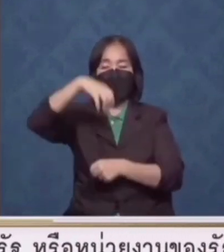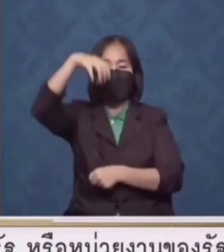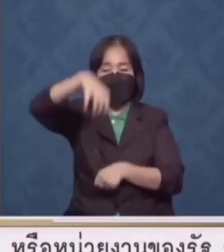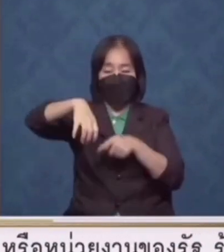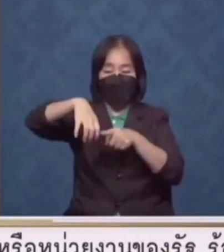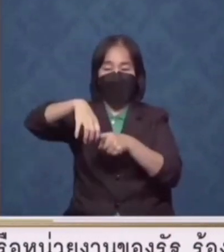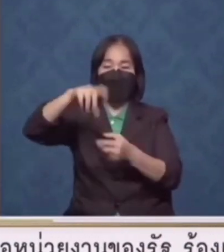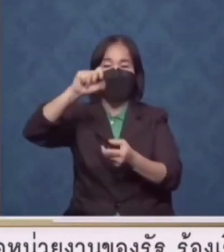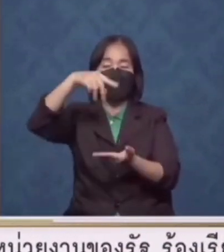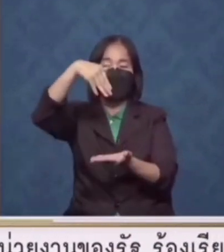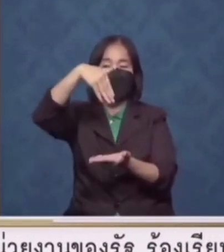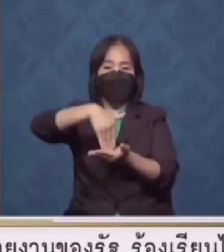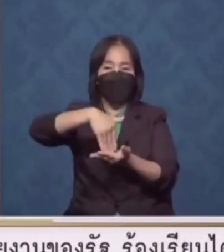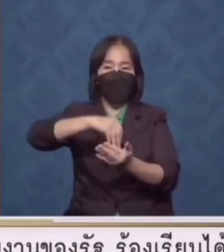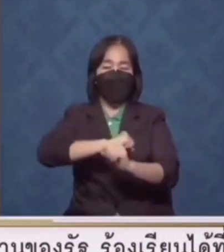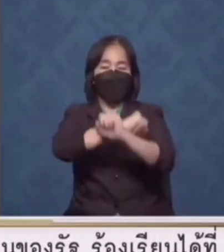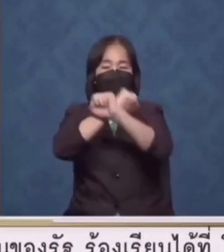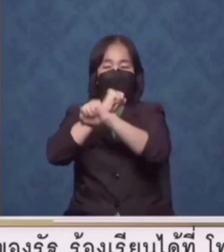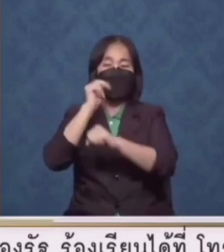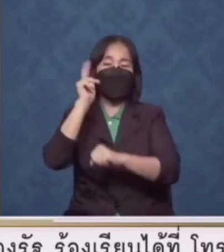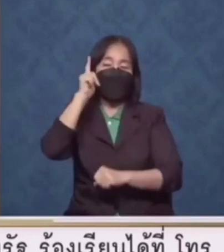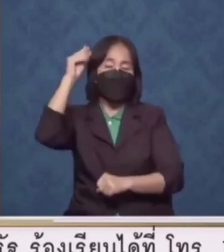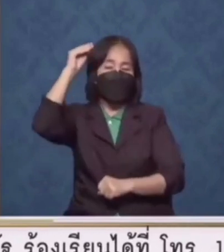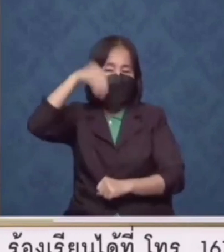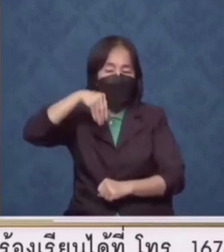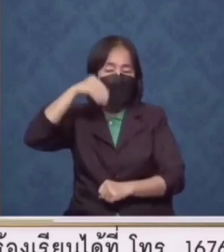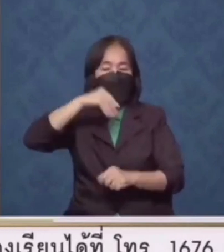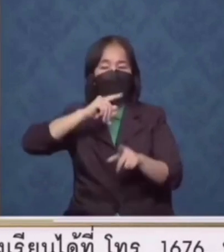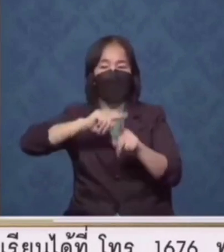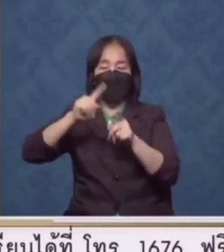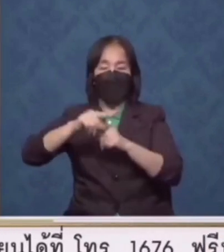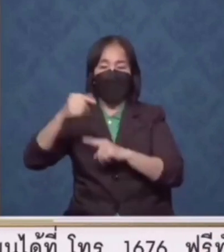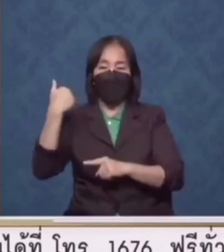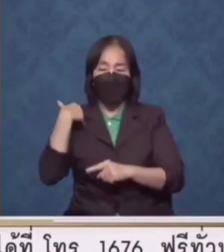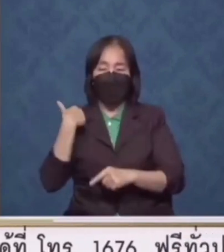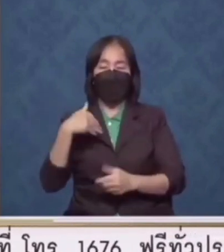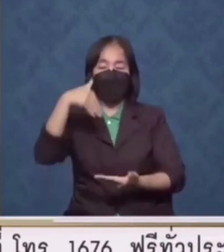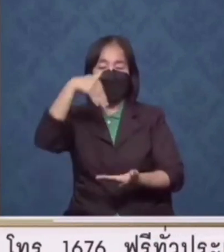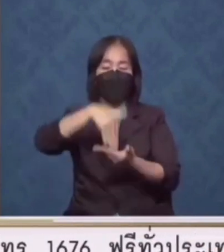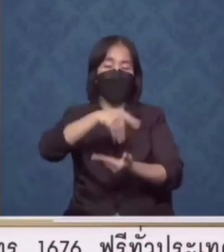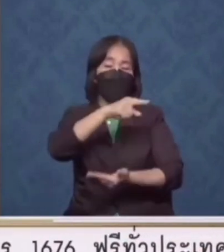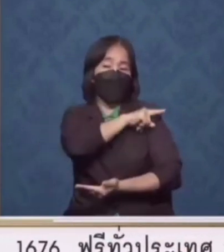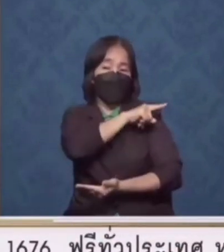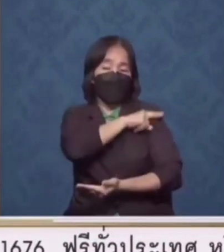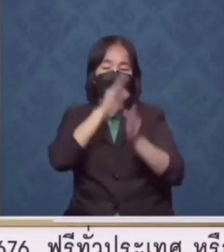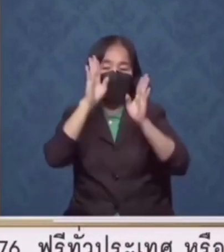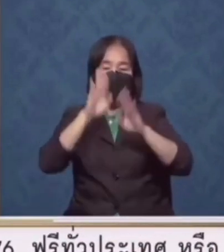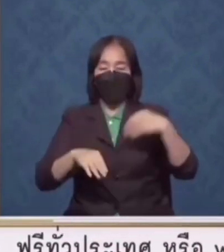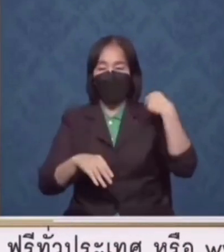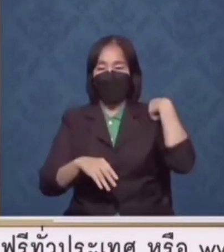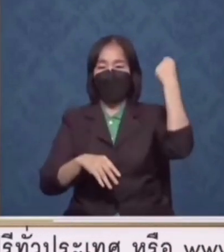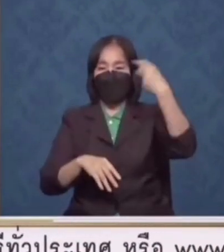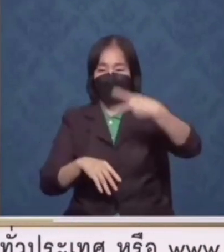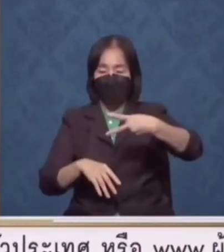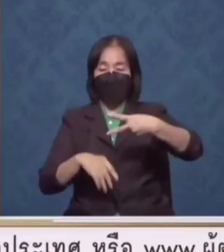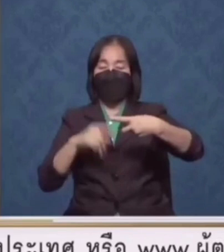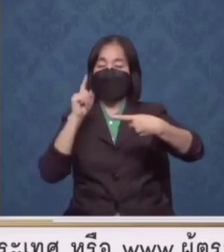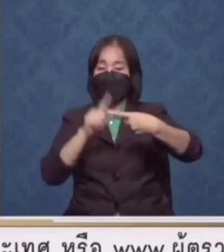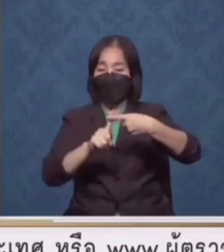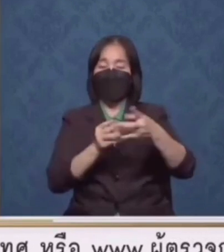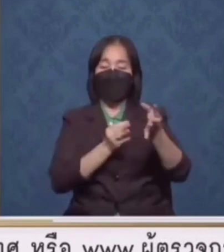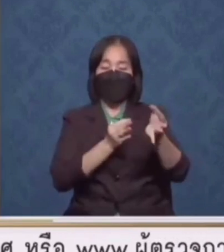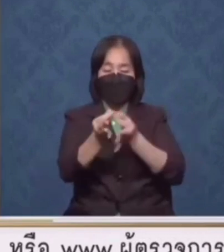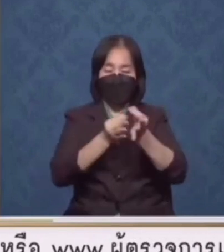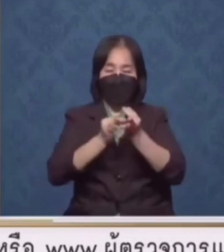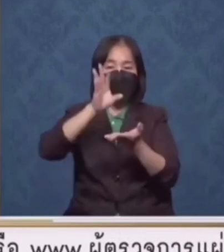ตั้ข่าวปลอกสงกราหมนะครับ เป็นหนวยทประสารงานในการนำเริการก็มีในสองลกษณะก็คือทิ้แ billion ข้มูล